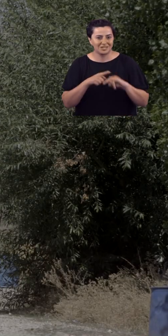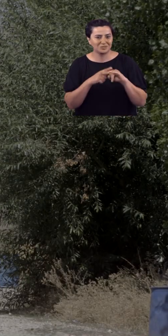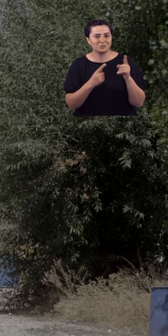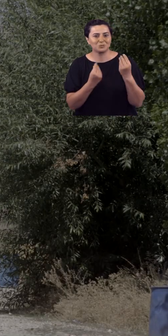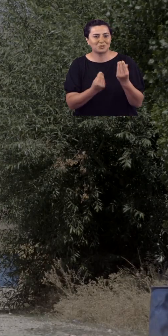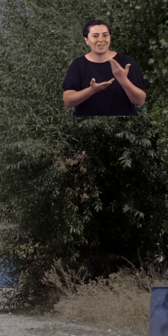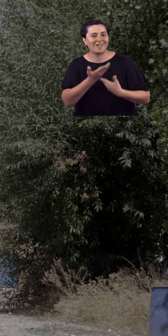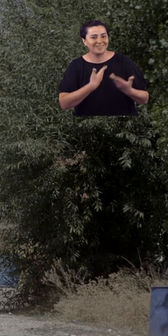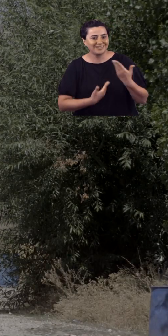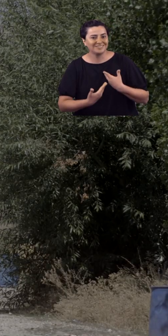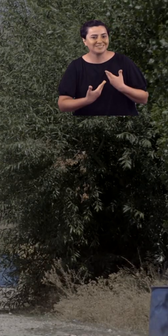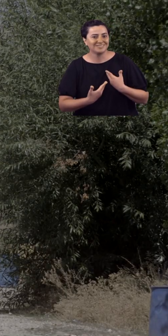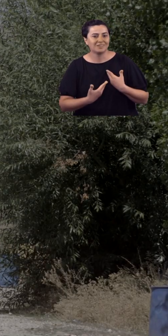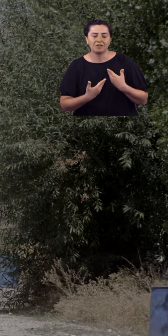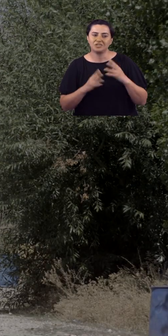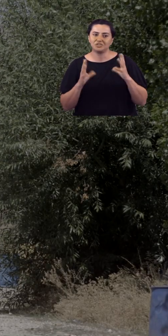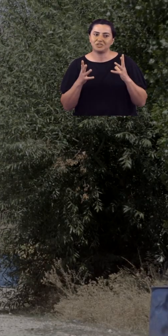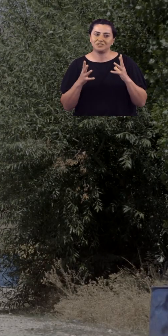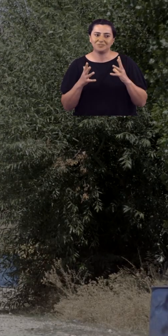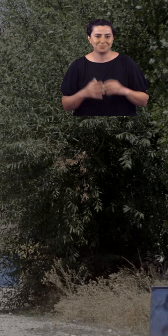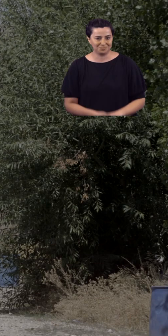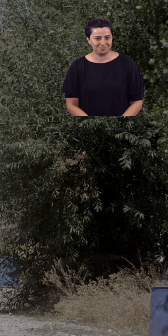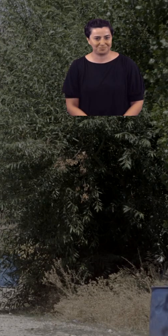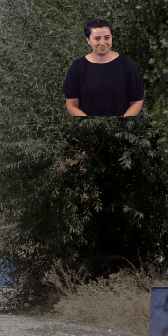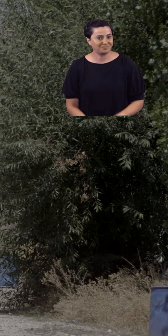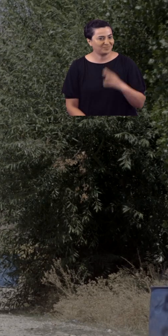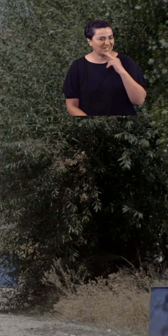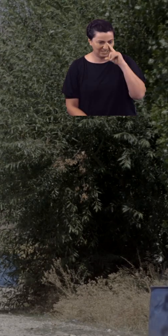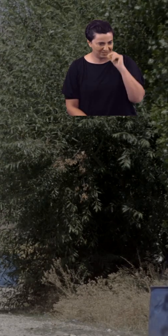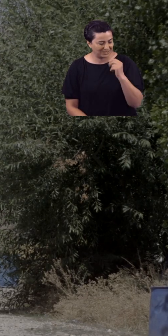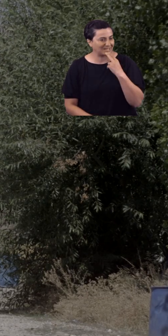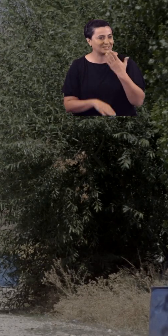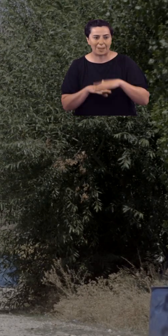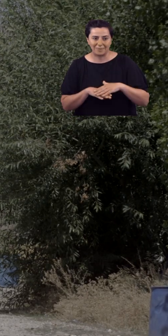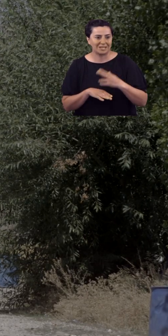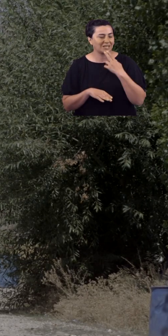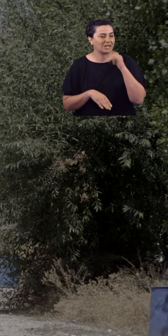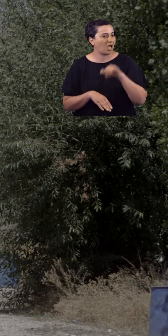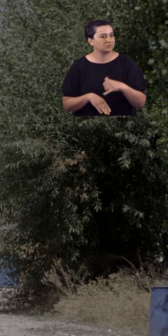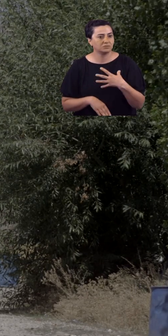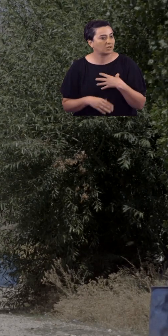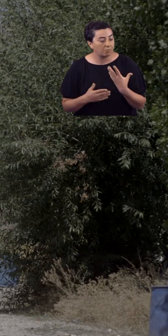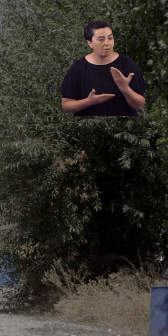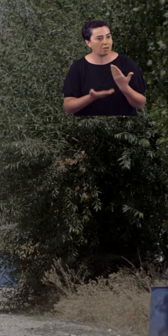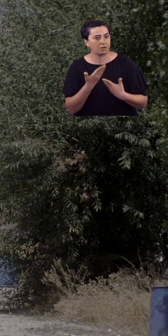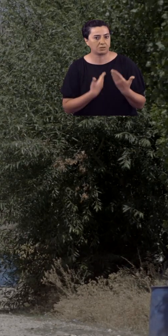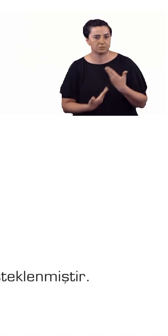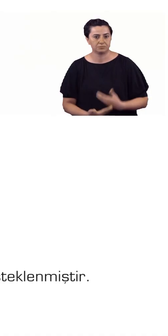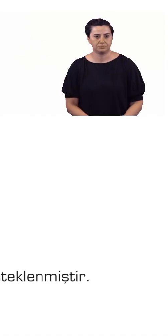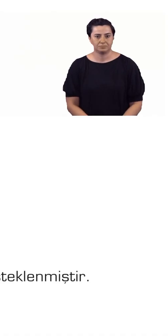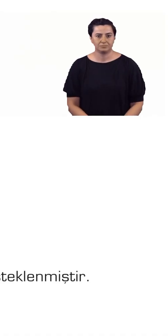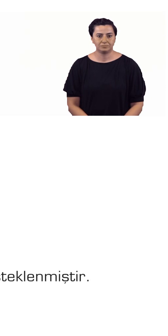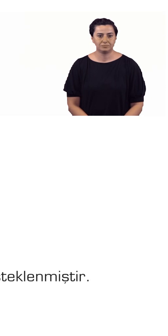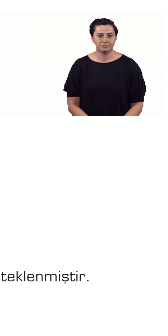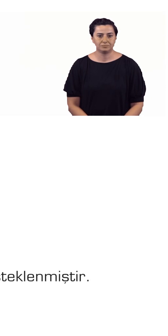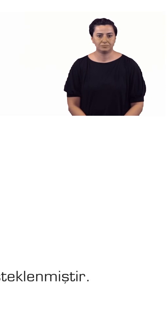kadar güzel bir şekilde bana anlattı ki, hayran kaldım ben. Kadın kimdir, kadın ne yapmalı, kadın hangi hakka sahip olduğunu bana anlattı.